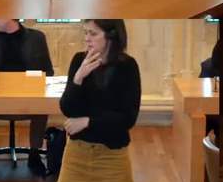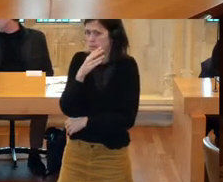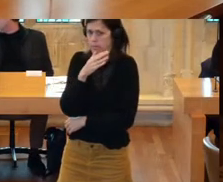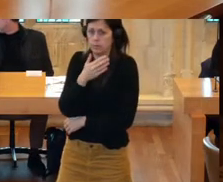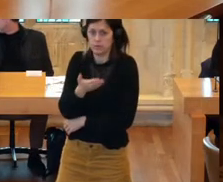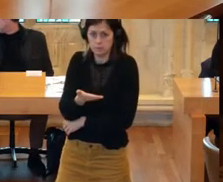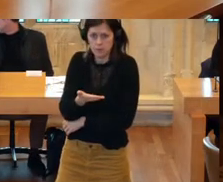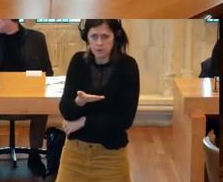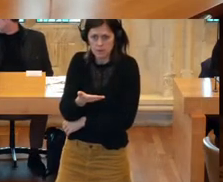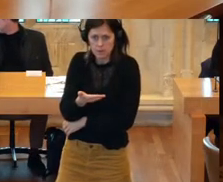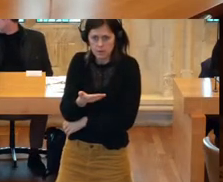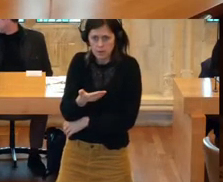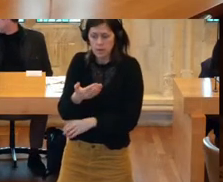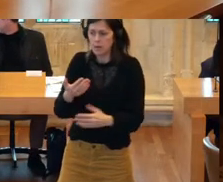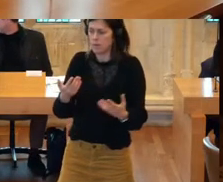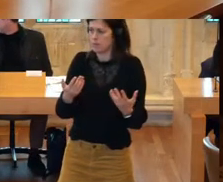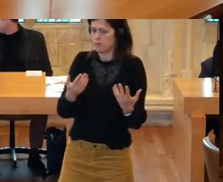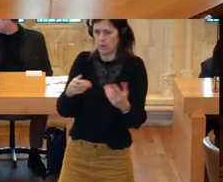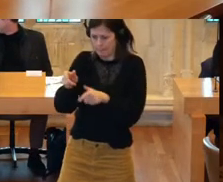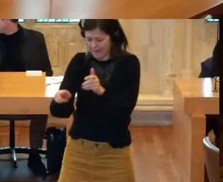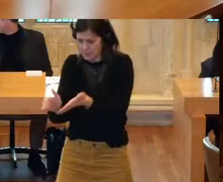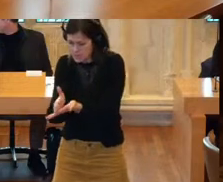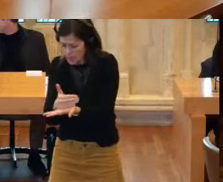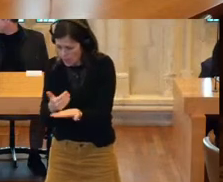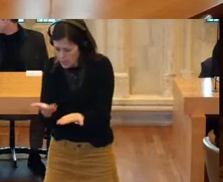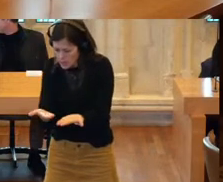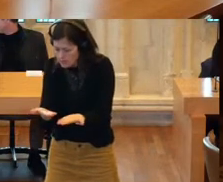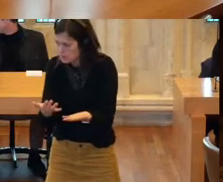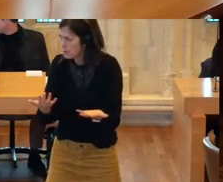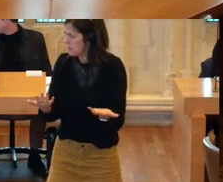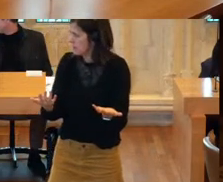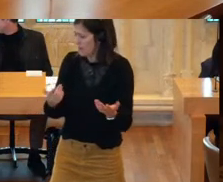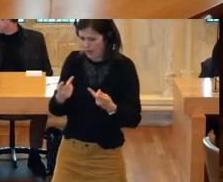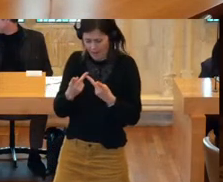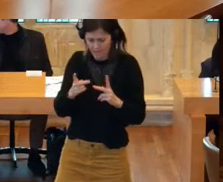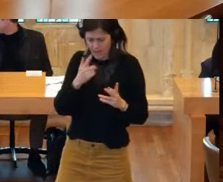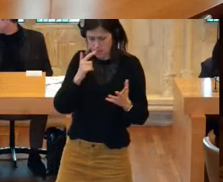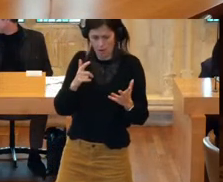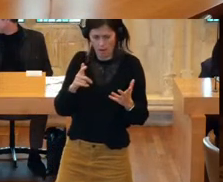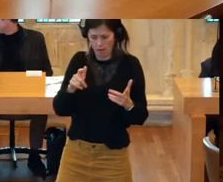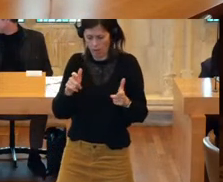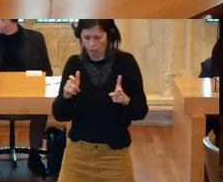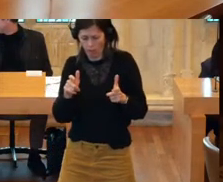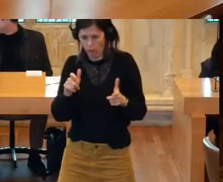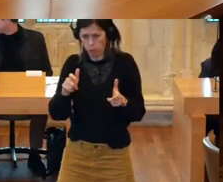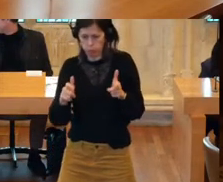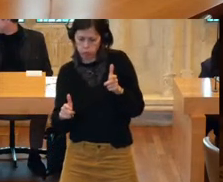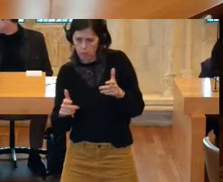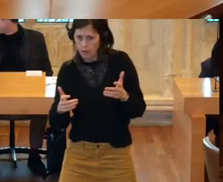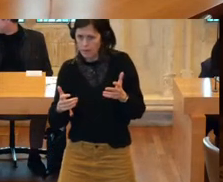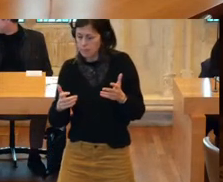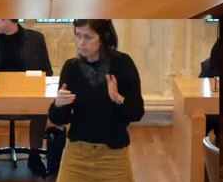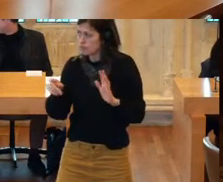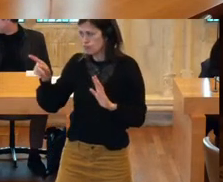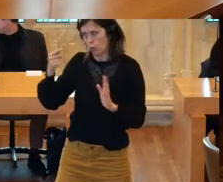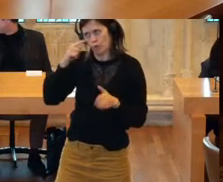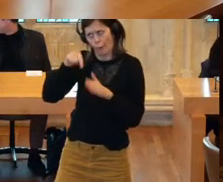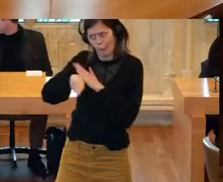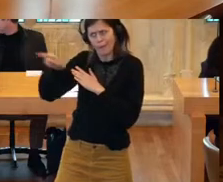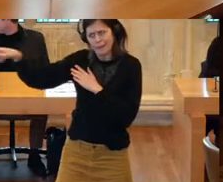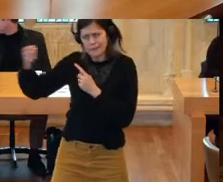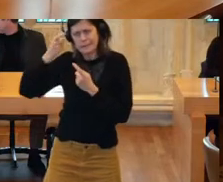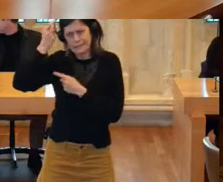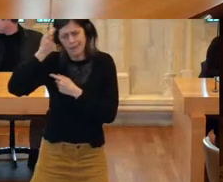centre-ville, pour les magasins, pour les salariés et pour la ville. Alors, j'imagine que vous y avez déjà